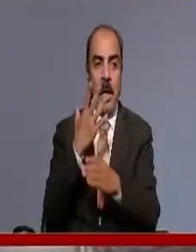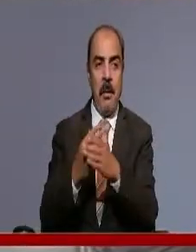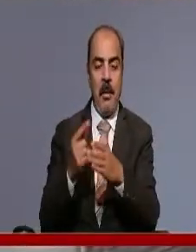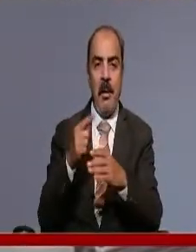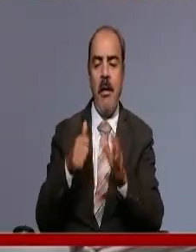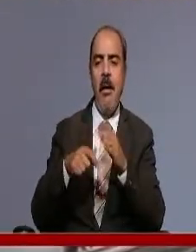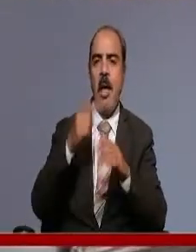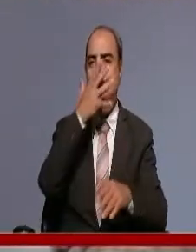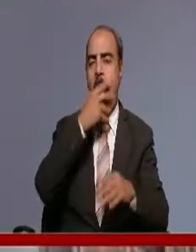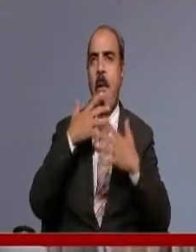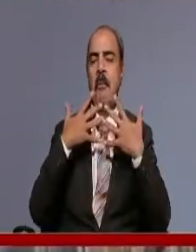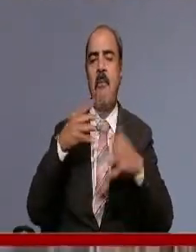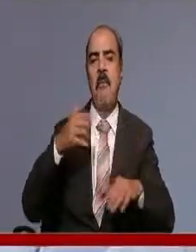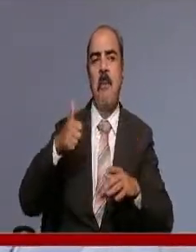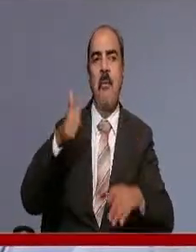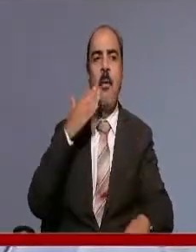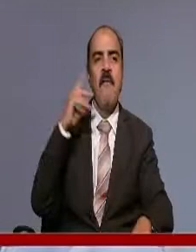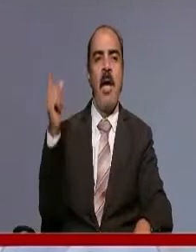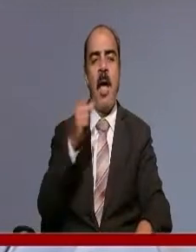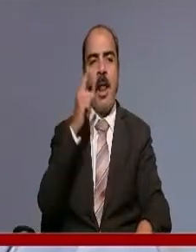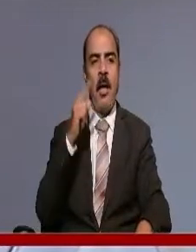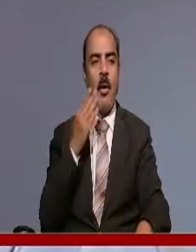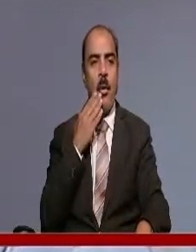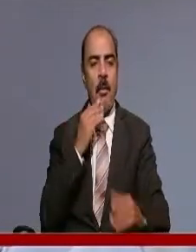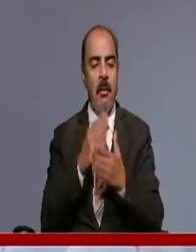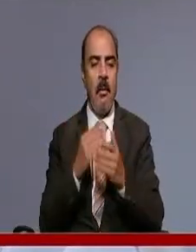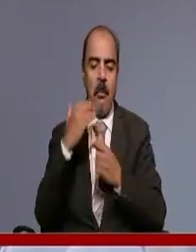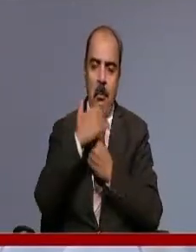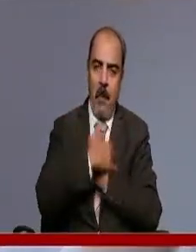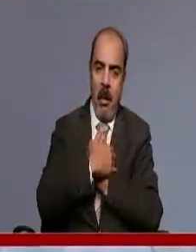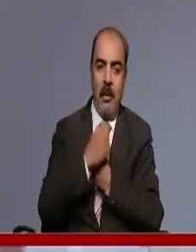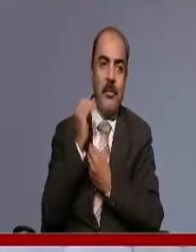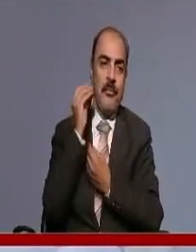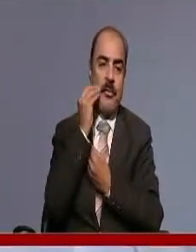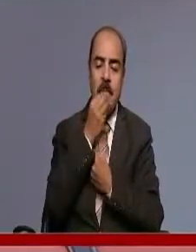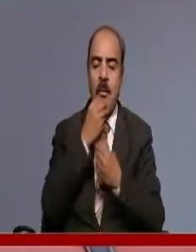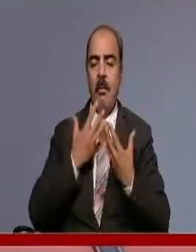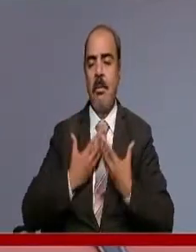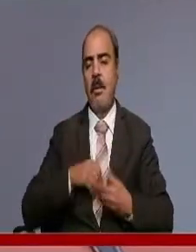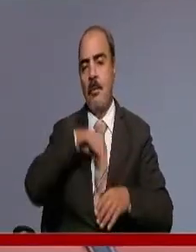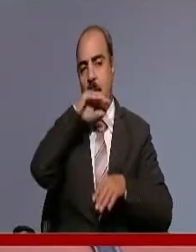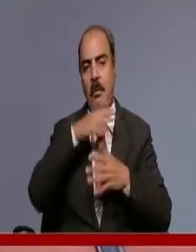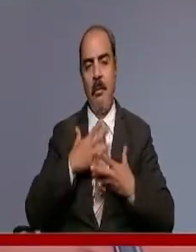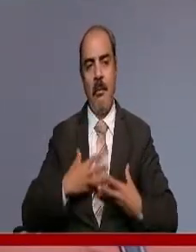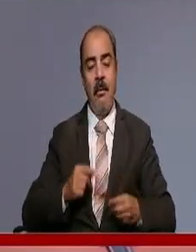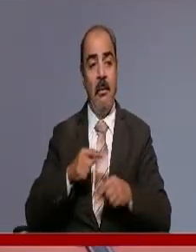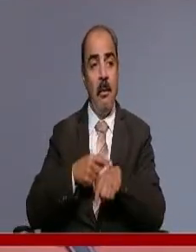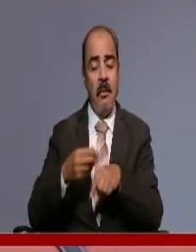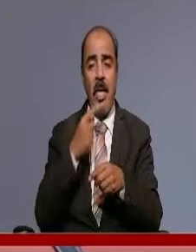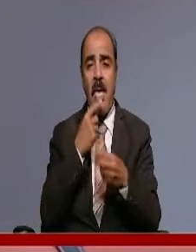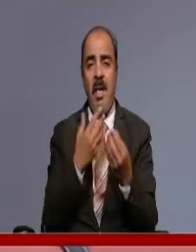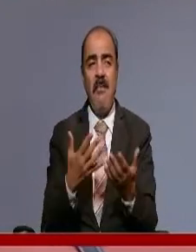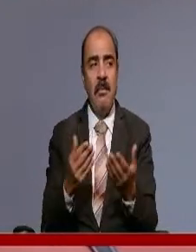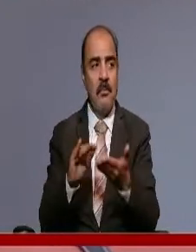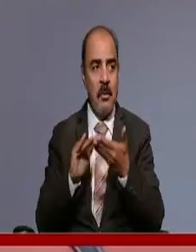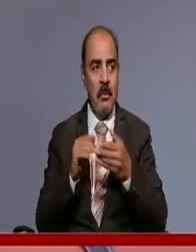أحلى أم في الدنيا. ماما والله بجد لما بنحضنها بنديها بوسة هي أقدر من السعادة. في أوقات بيبقى كلام بسيط جدا بس ليه